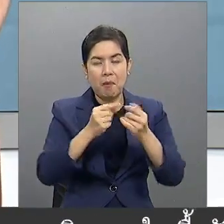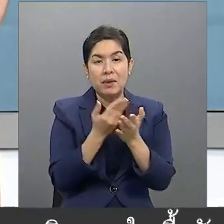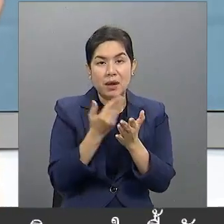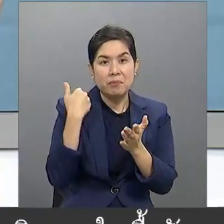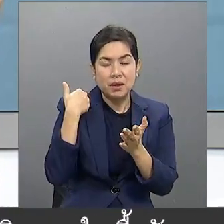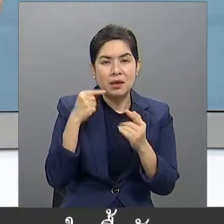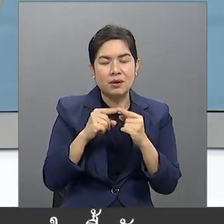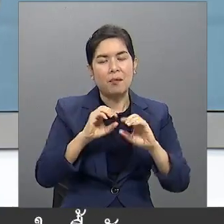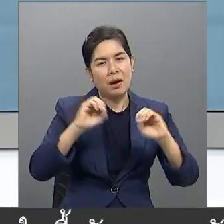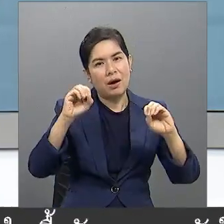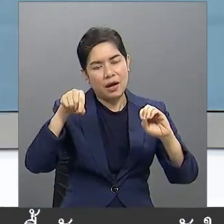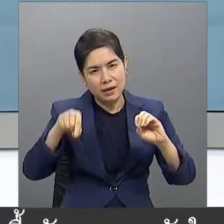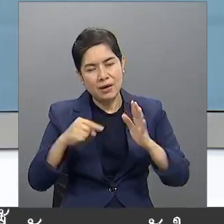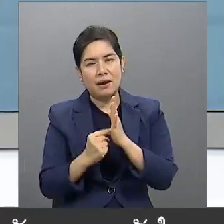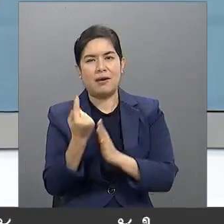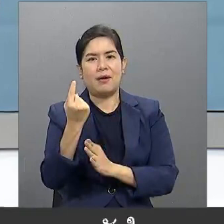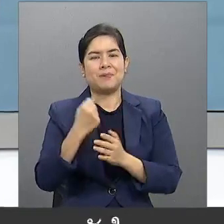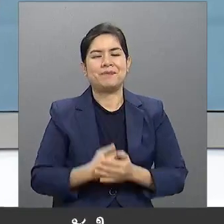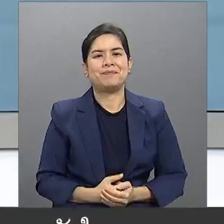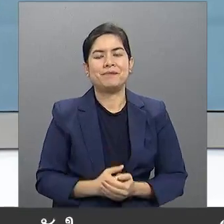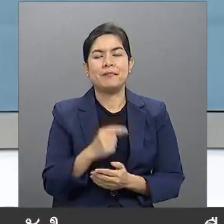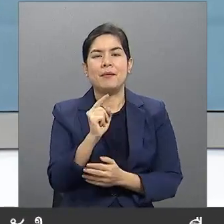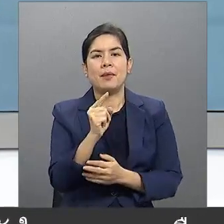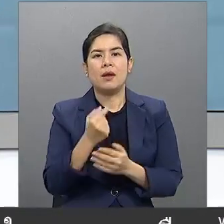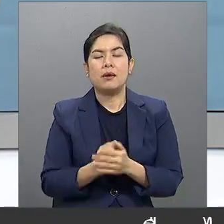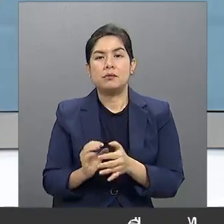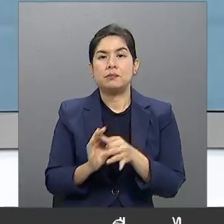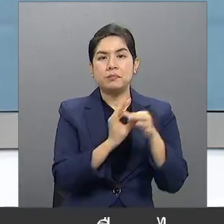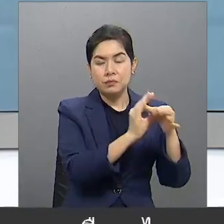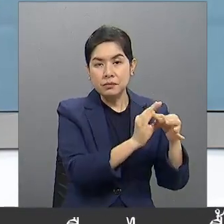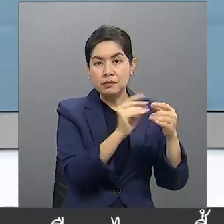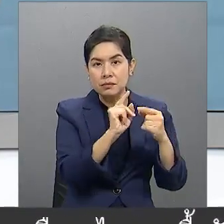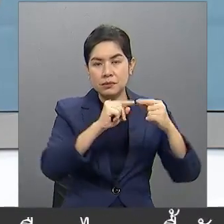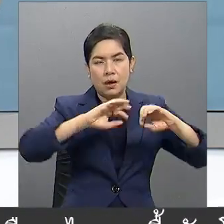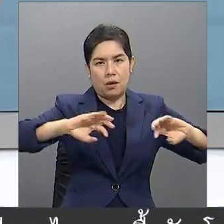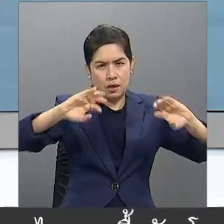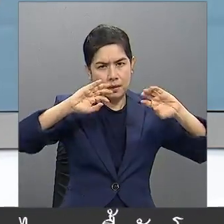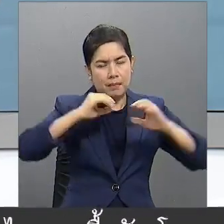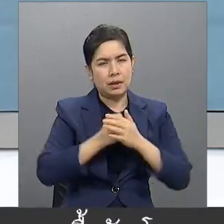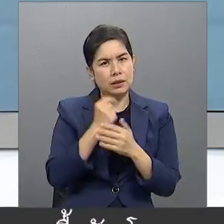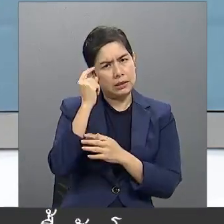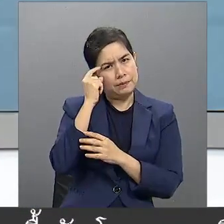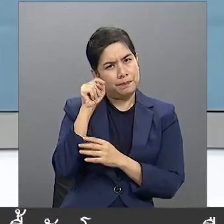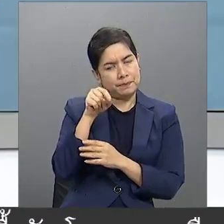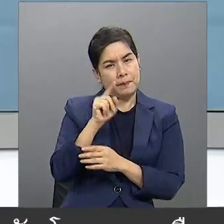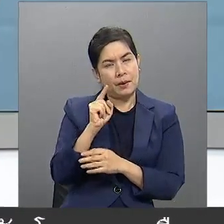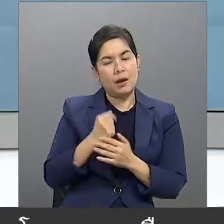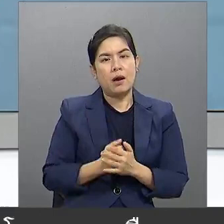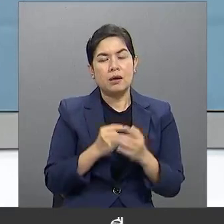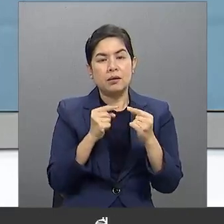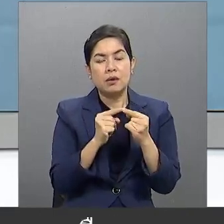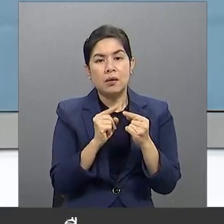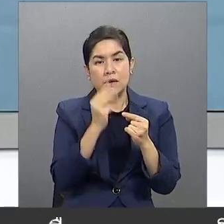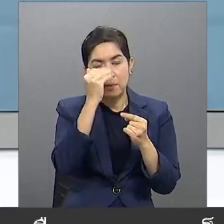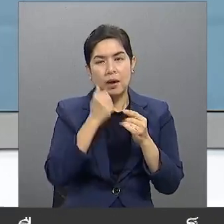เองนะคะนี่เป็นการต่อยอดกับช่องทางที่รัฐบาลปูทางเอาไว้แล้วก็ได้กระแสนะเพราะว่ามา